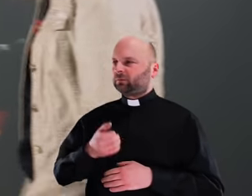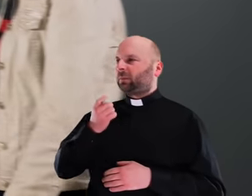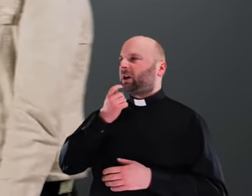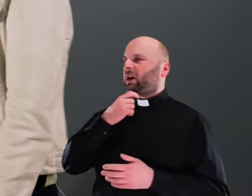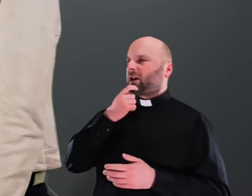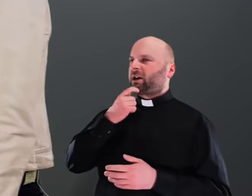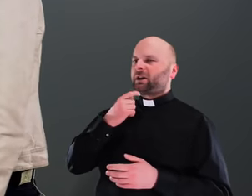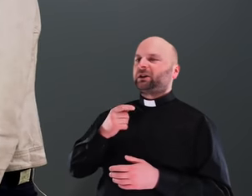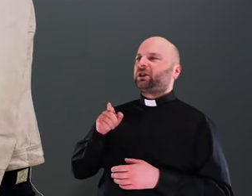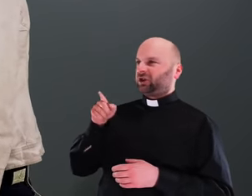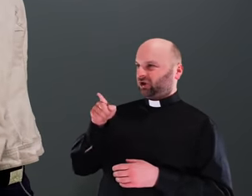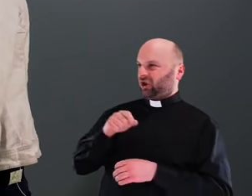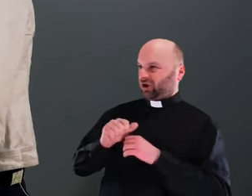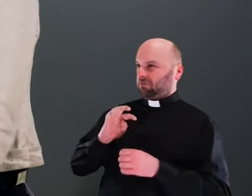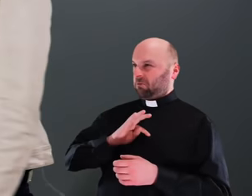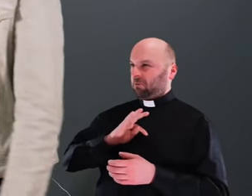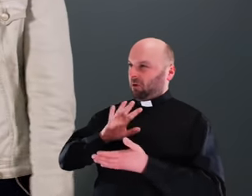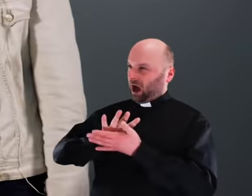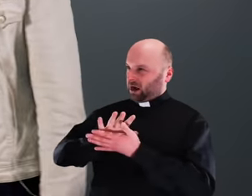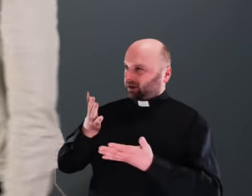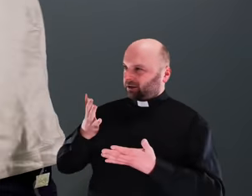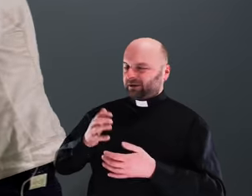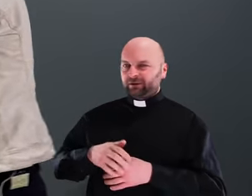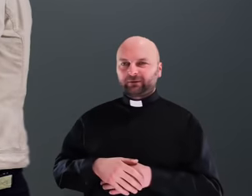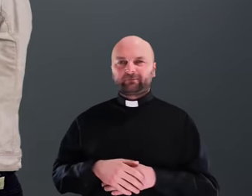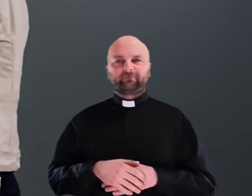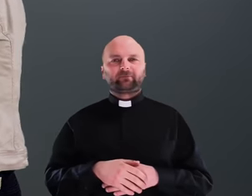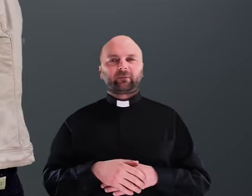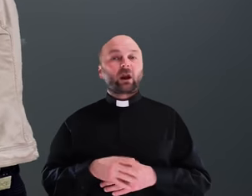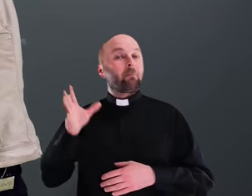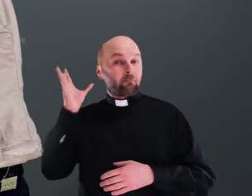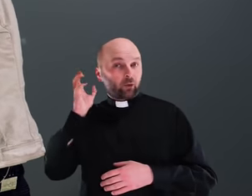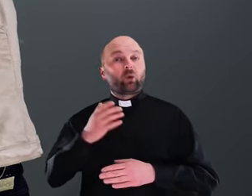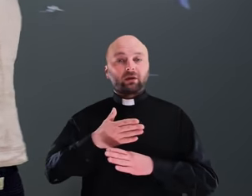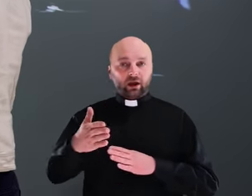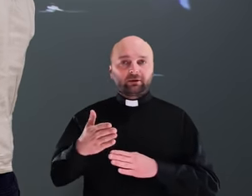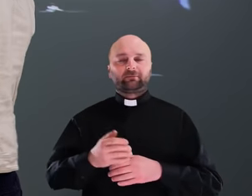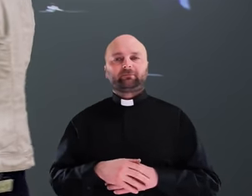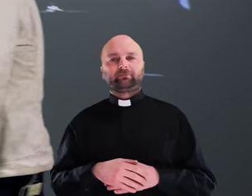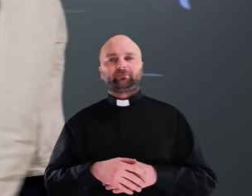To ja mam być. To mam być. Posłuchaj dalej, ja się przekonasz.